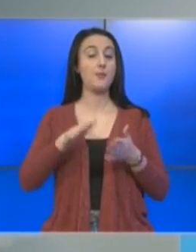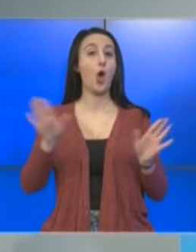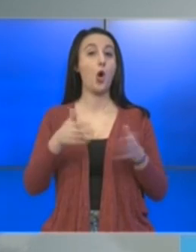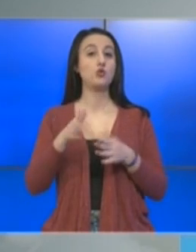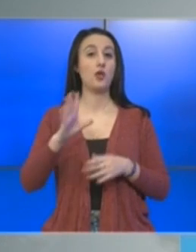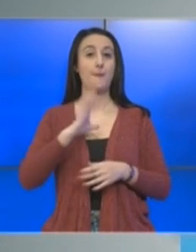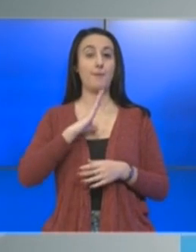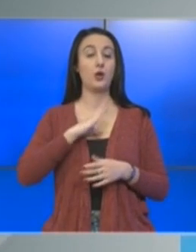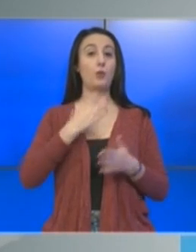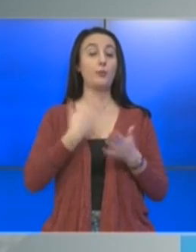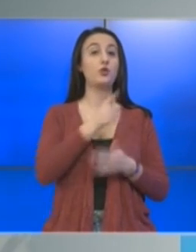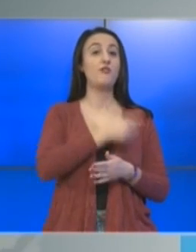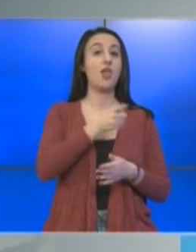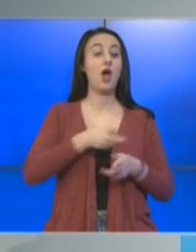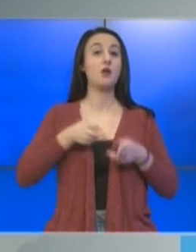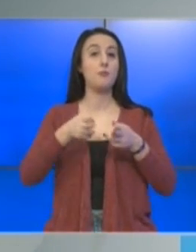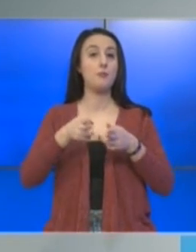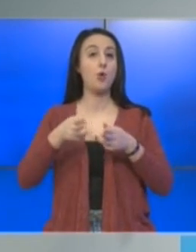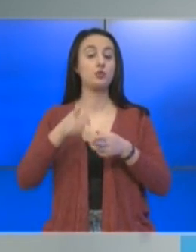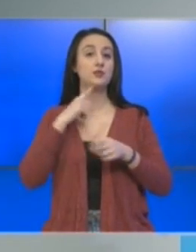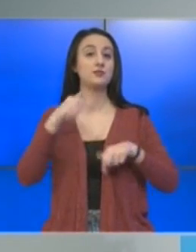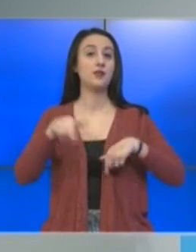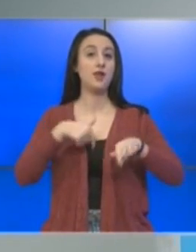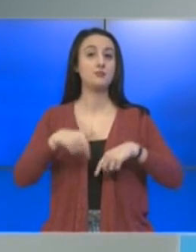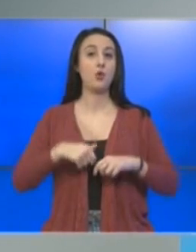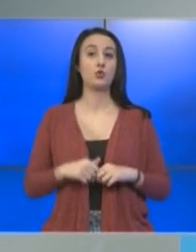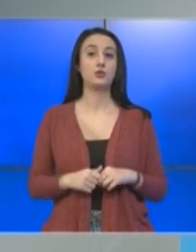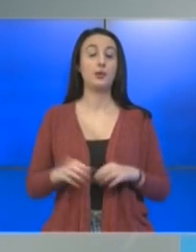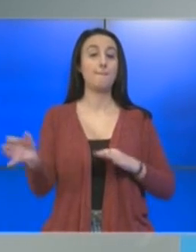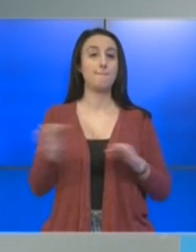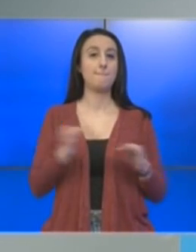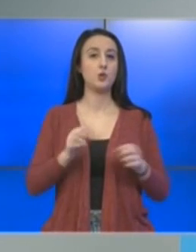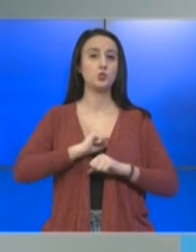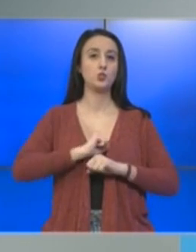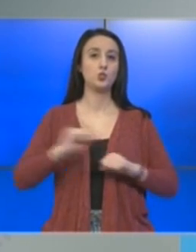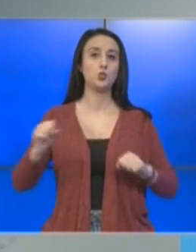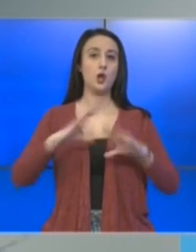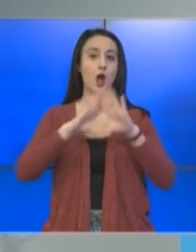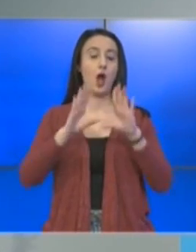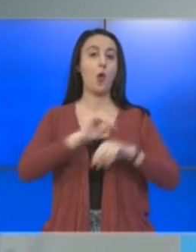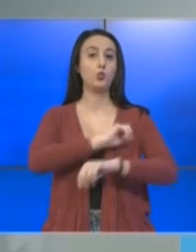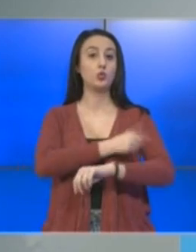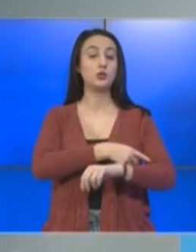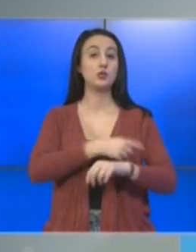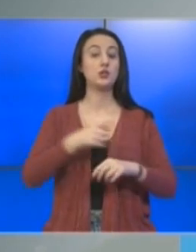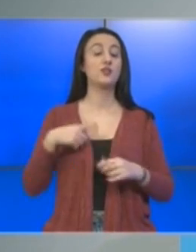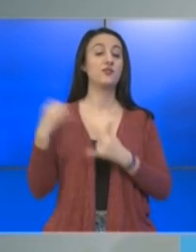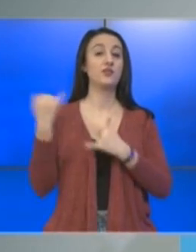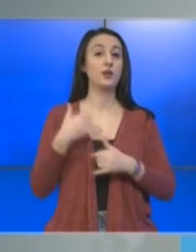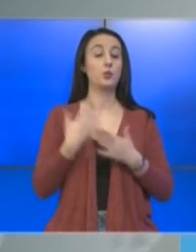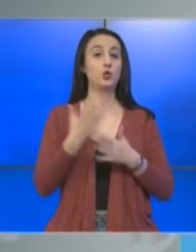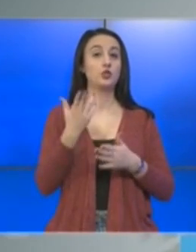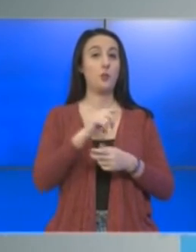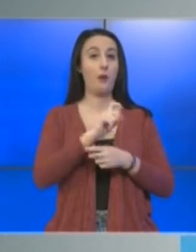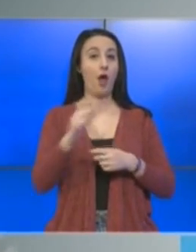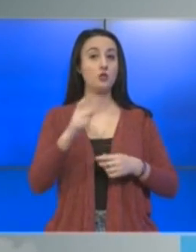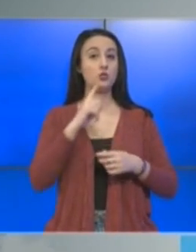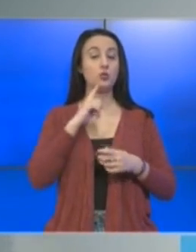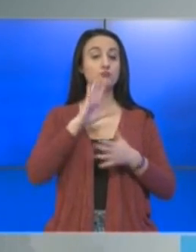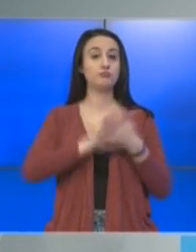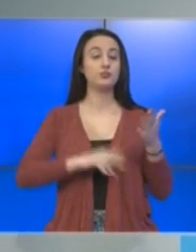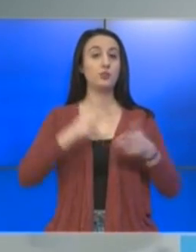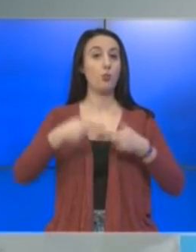risc pe fiecare mod de transport. Măsurile extreme luate de autorități vin în contextul în care majoritatea celor 15 cazuri de infectare cu